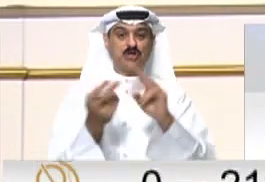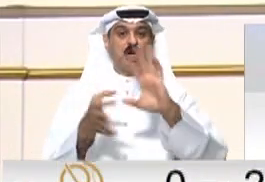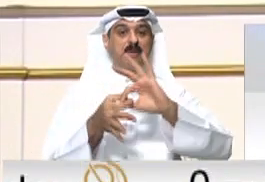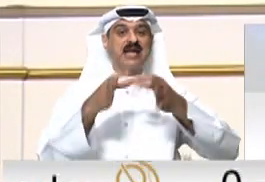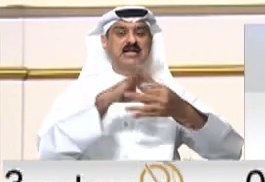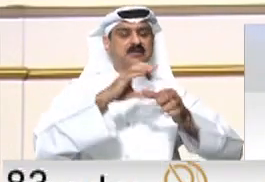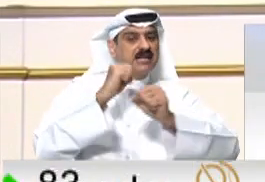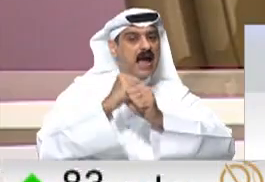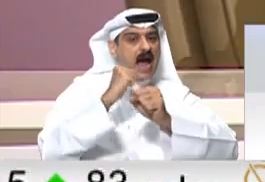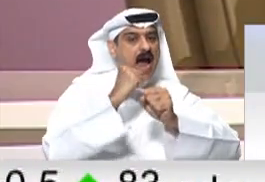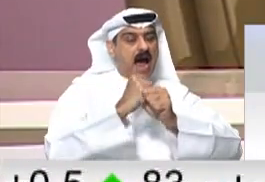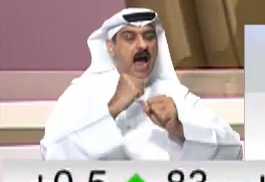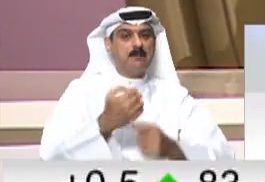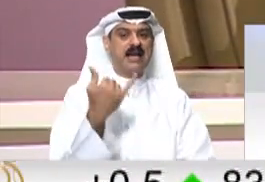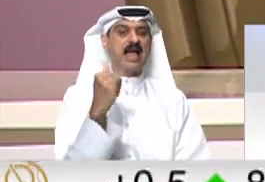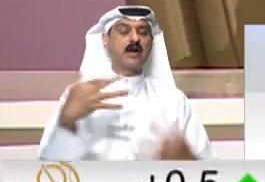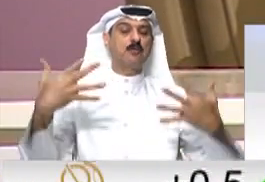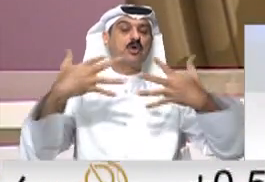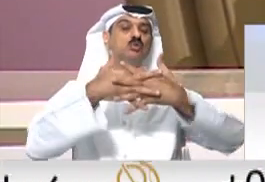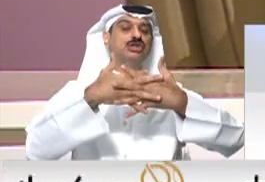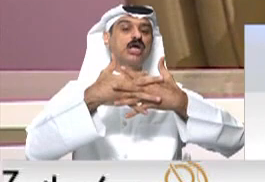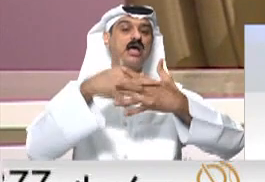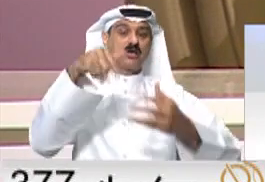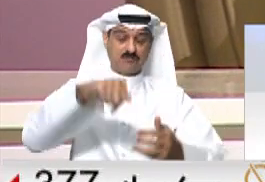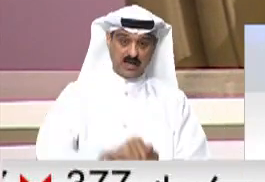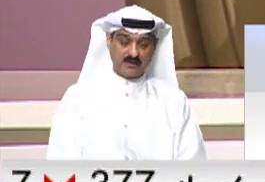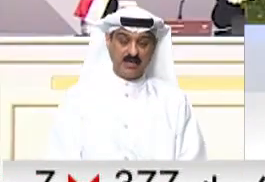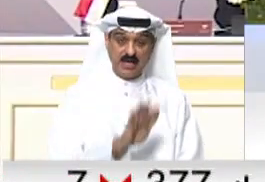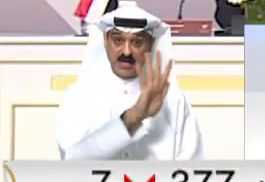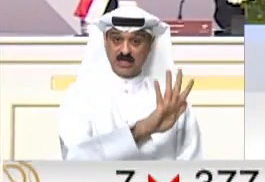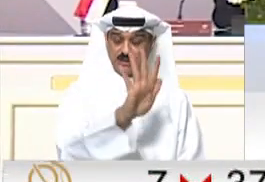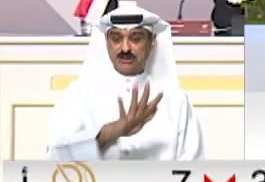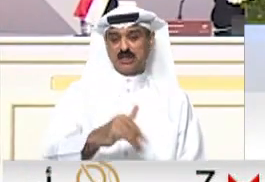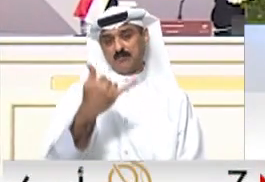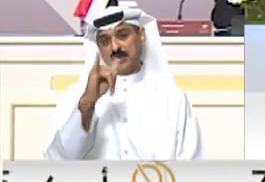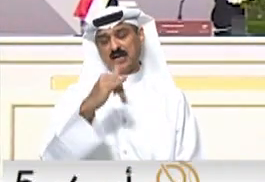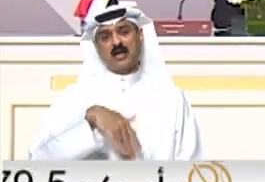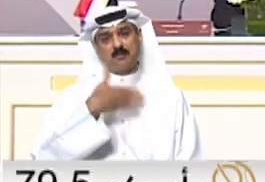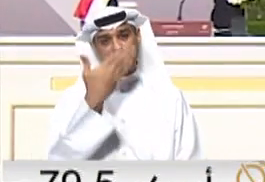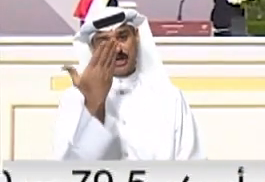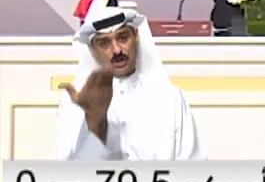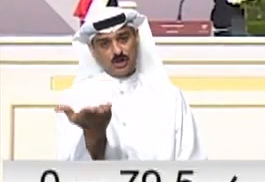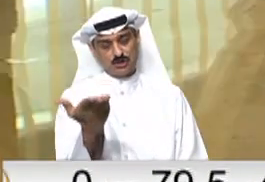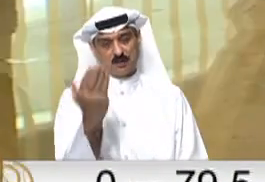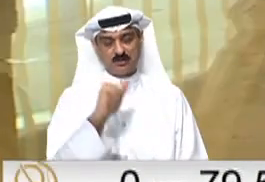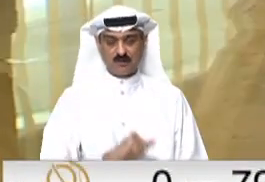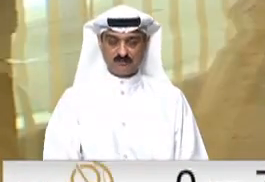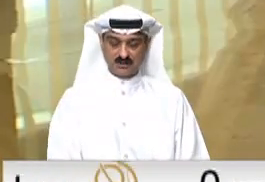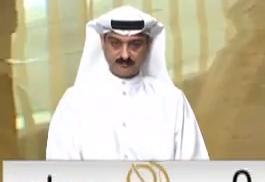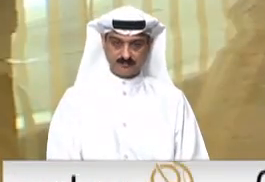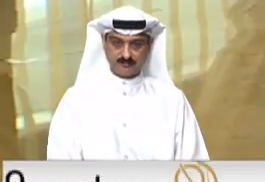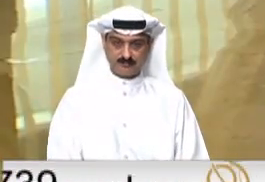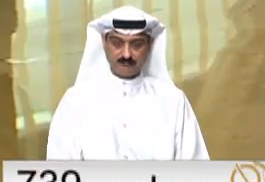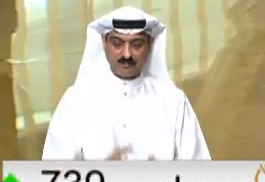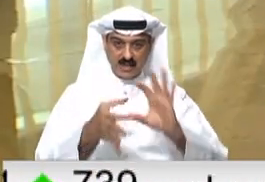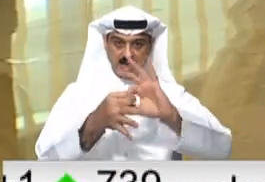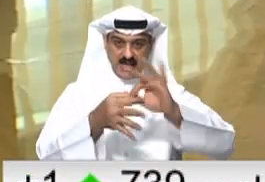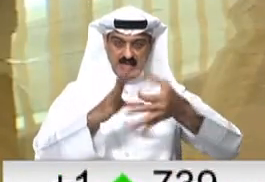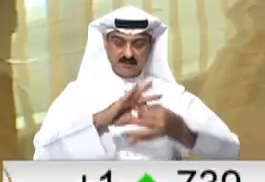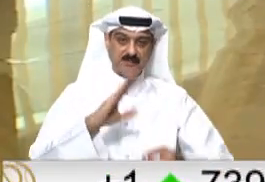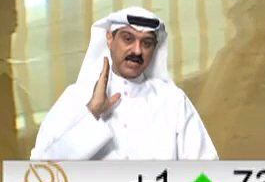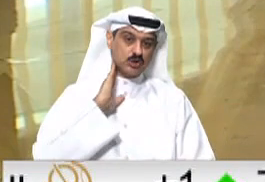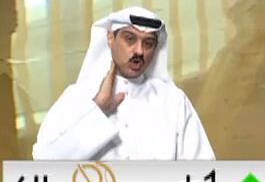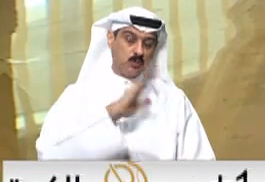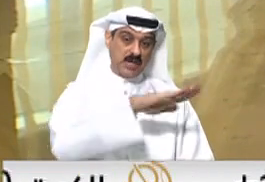البرلماني العربي المشترك، الأمر الذي يخدم الشعوب العربية ويحقق تطلعاتها. تعمل جمعية الأمناء